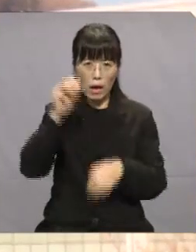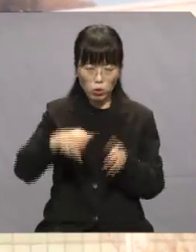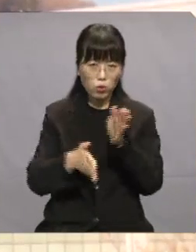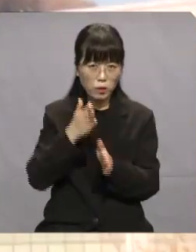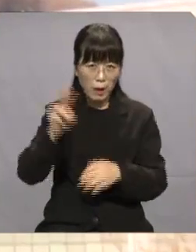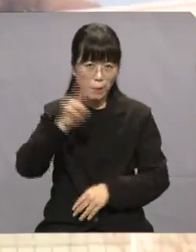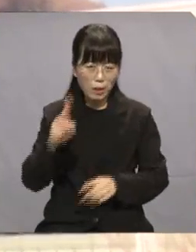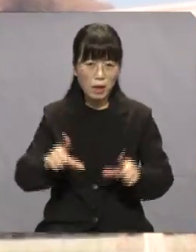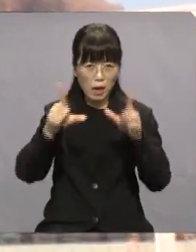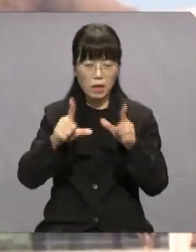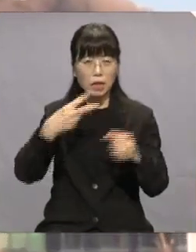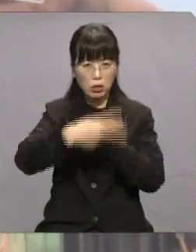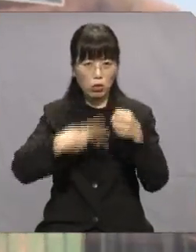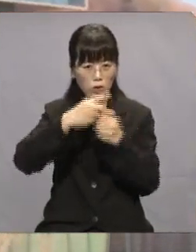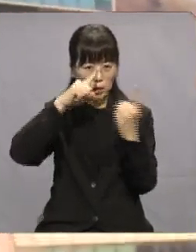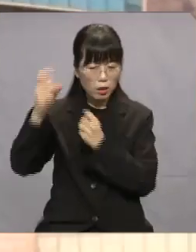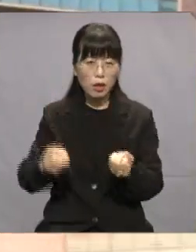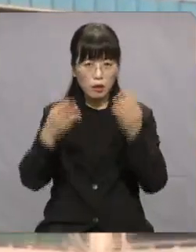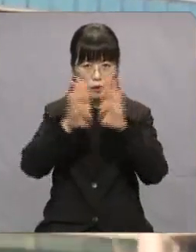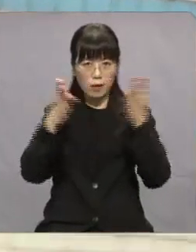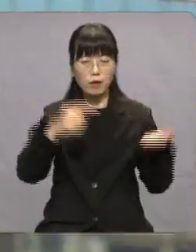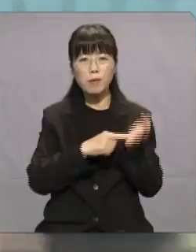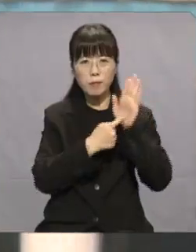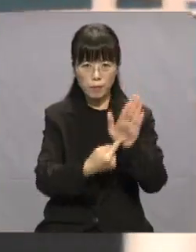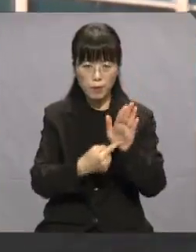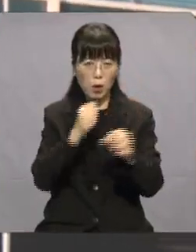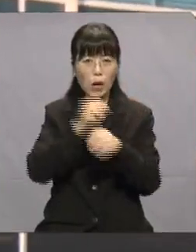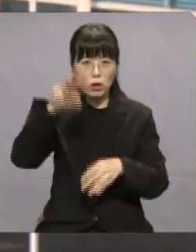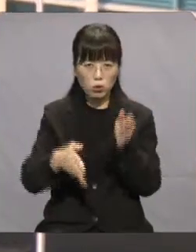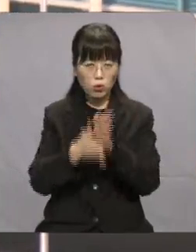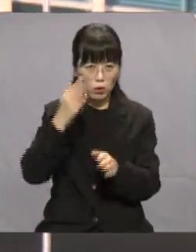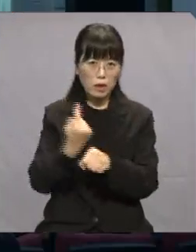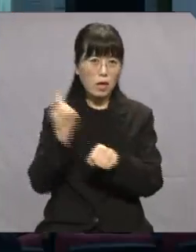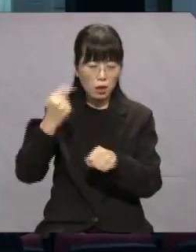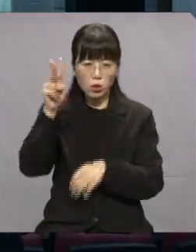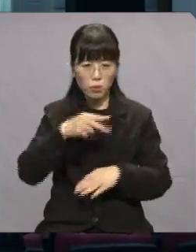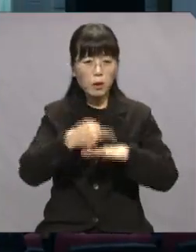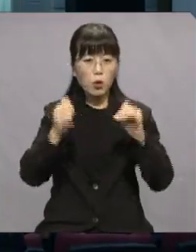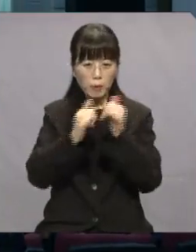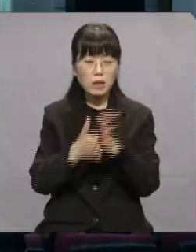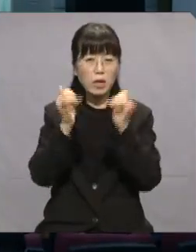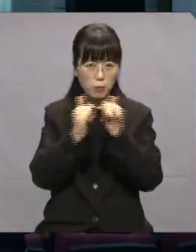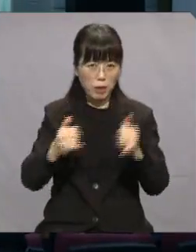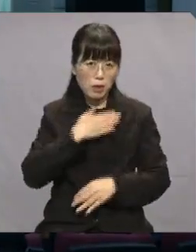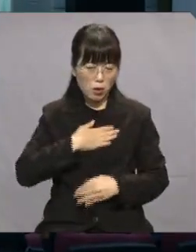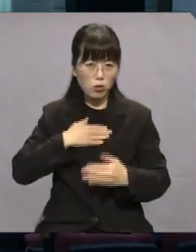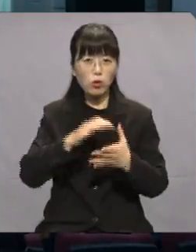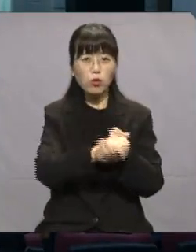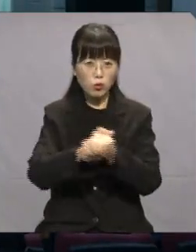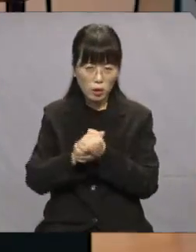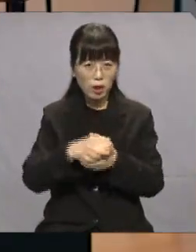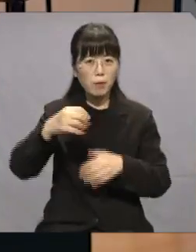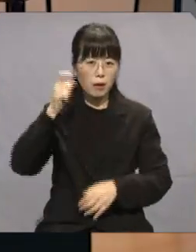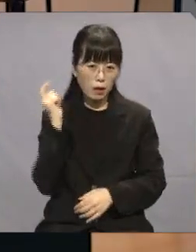광주시가 베트남의 날 2주년 기념식을 개최했다고 밝혔습니다. 광주시는 지난해 베트남 교민과 시민 간 정서적 유대감을